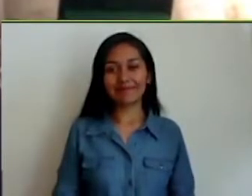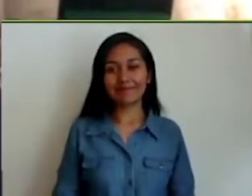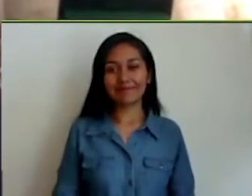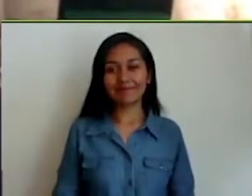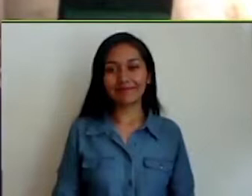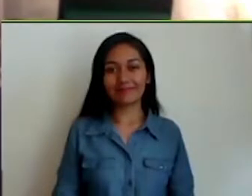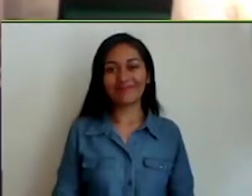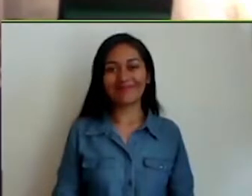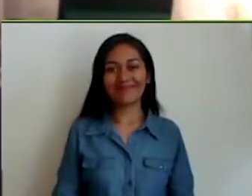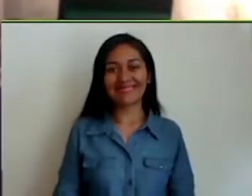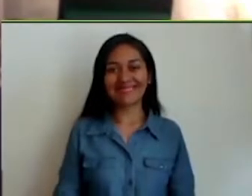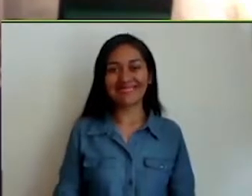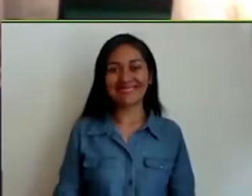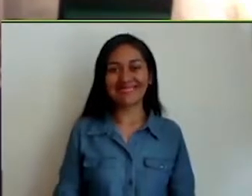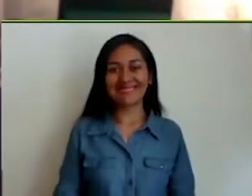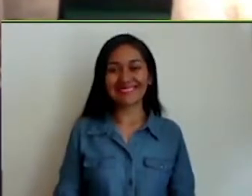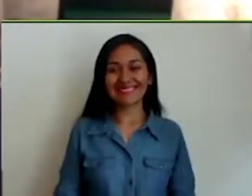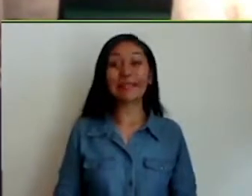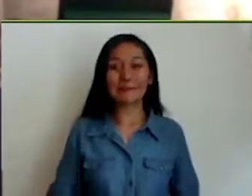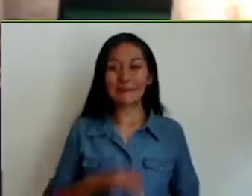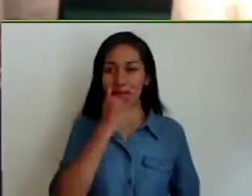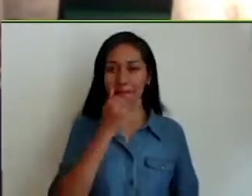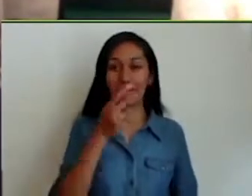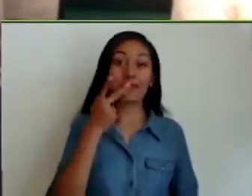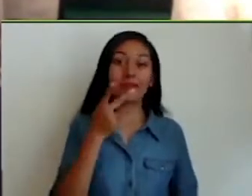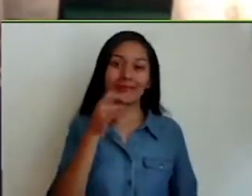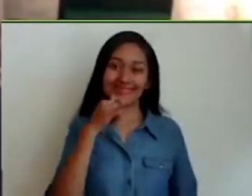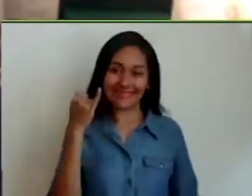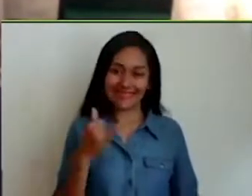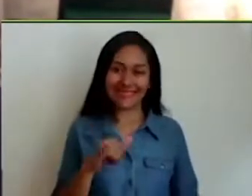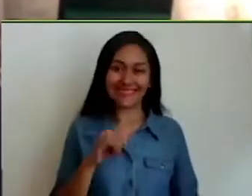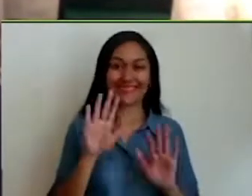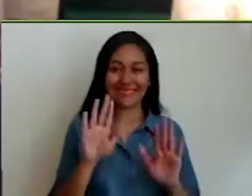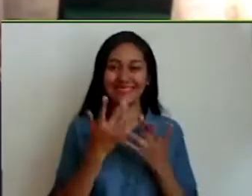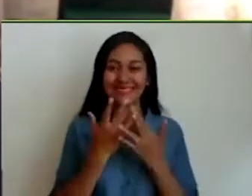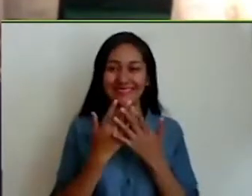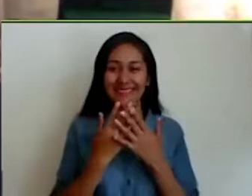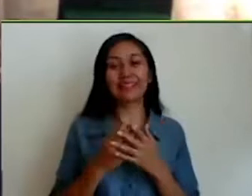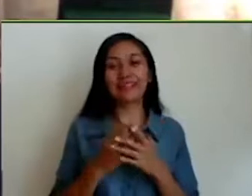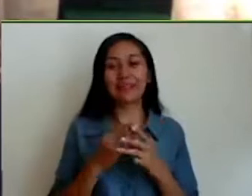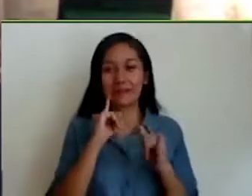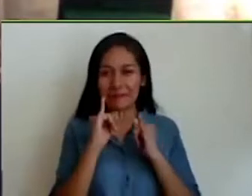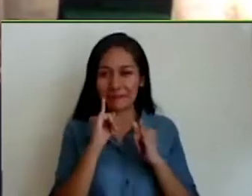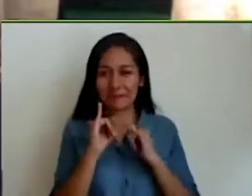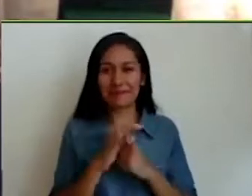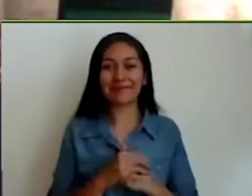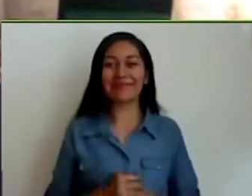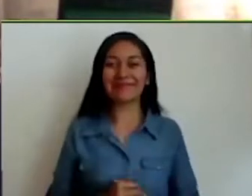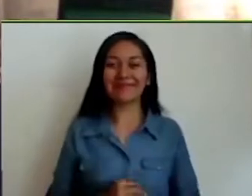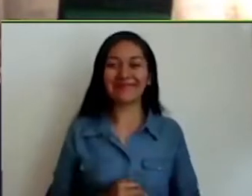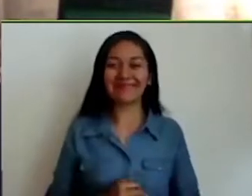tardare lo stesso la dichiarazione di epidemia a Venezia. Poi la riflessione che